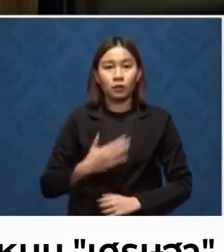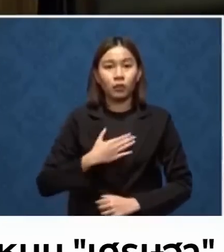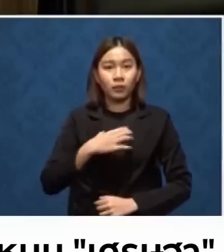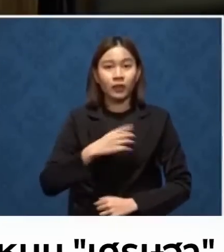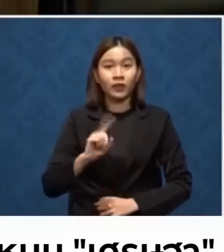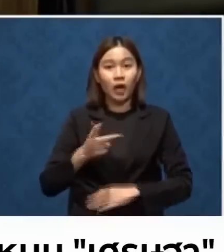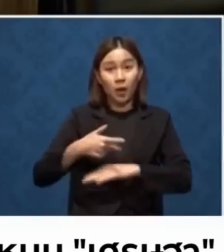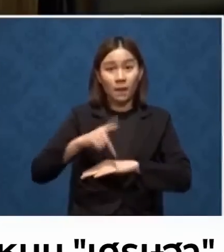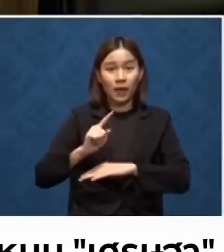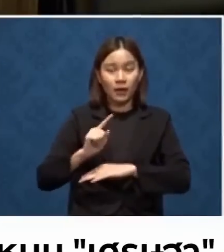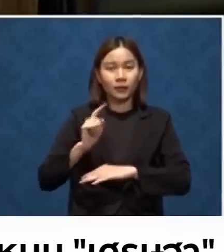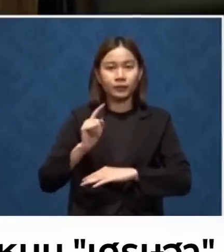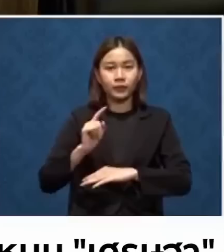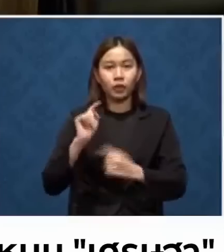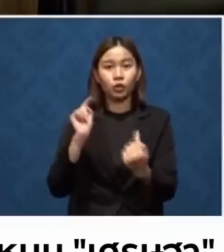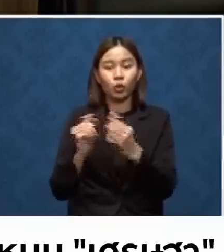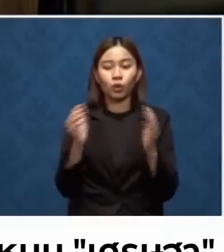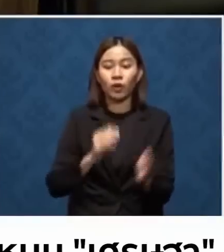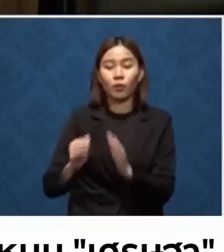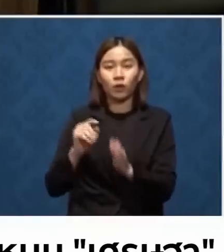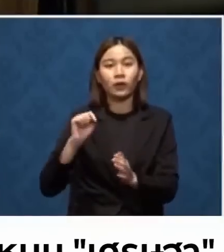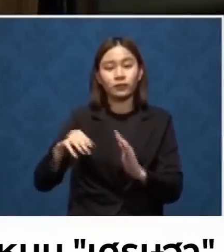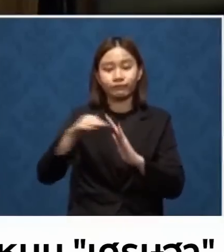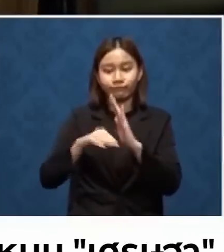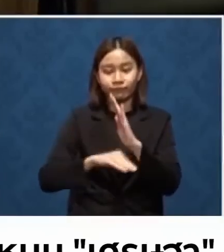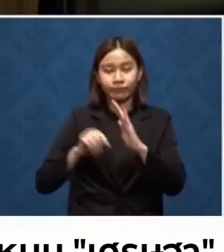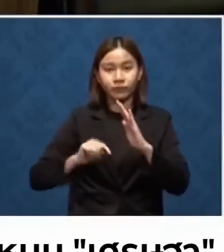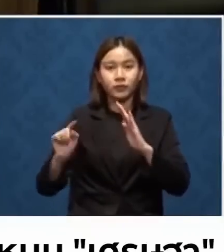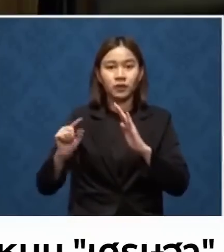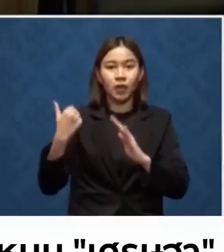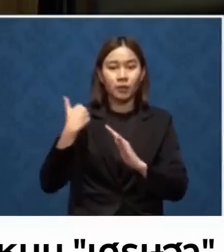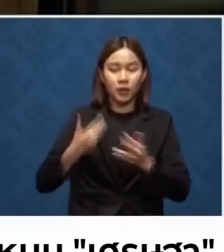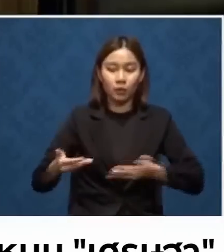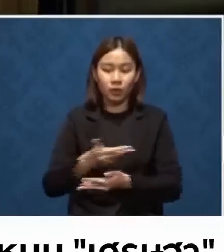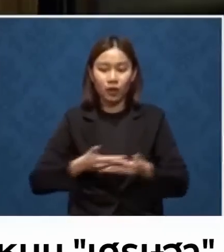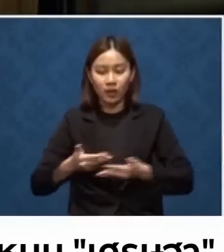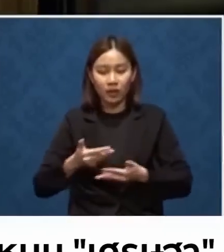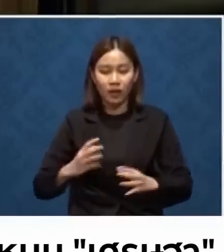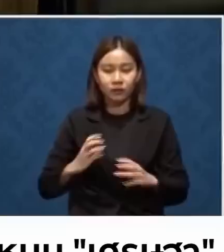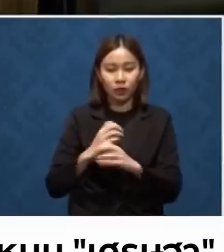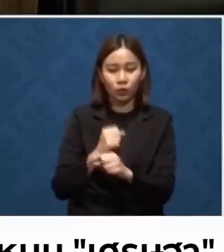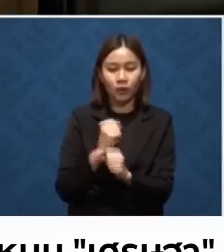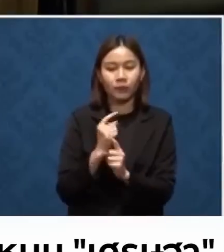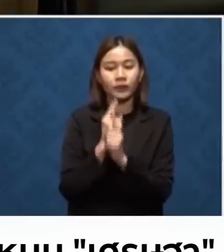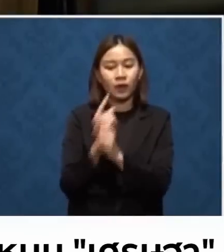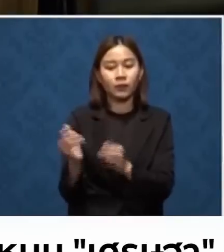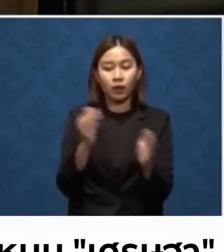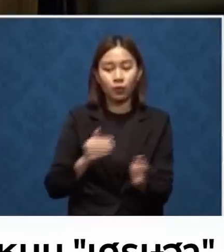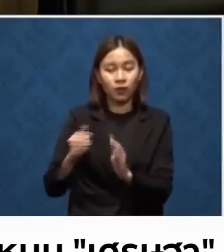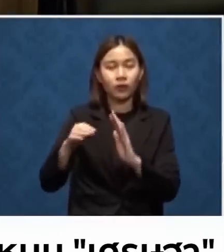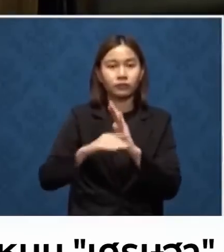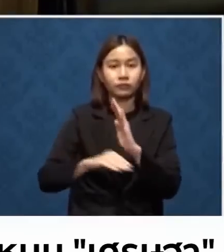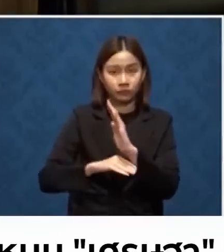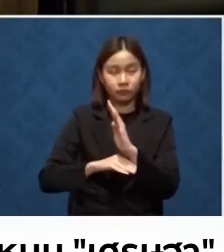ธาเนี่ยเป็นนายกรัฐมนตรีก็เหมือนเป็นกลุ่มคนที่เคยลุกขึ้นมาโต้แย้งคุณพิธาอภิปรายคุณสมบั